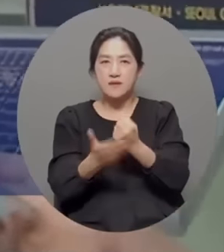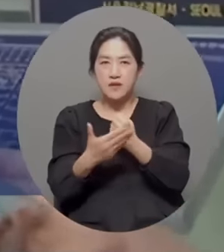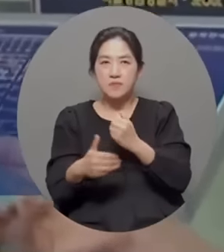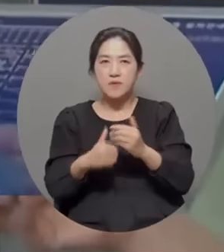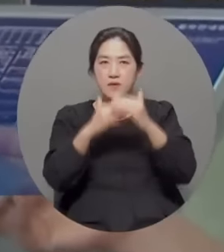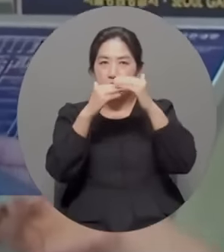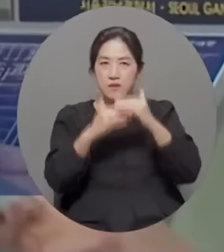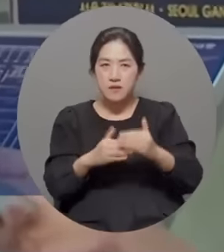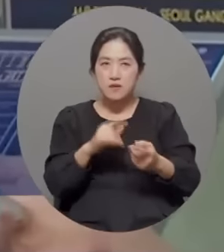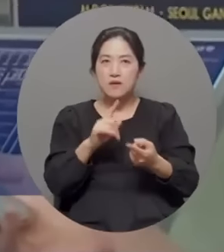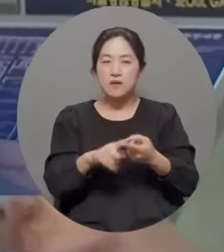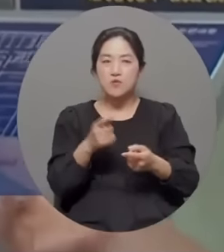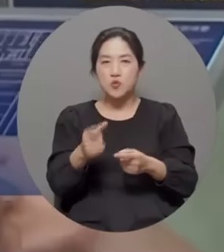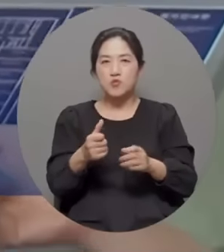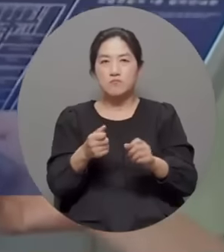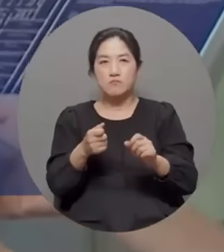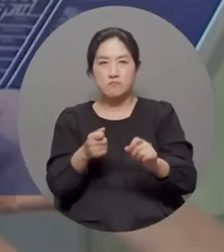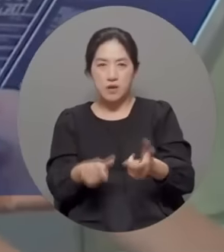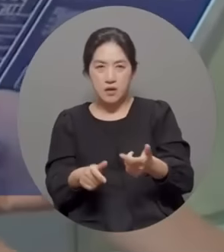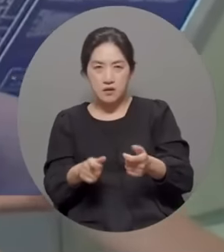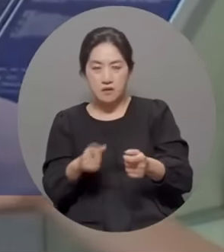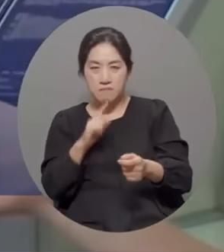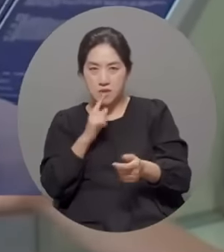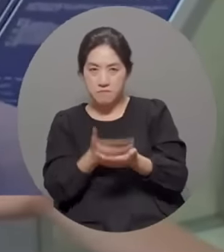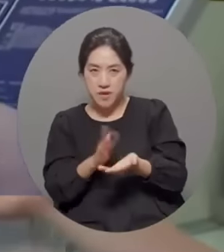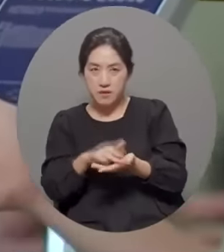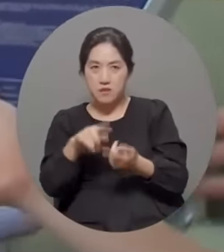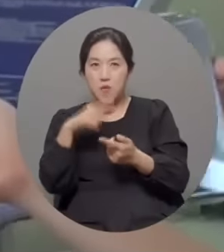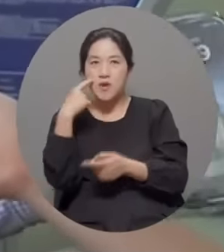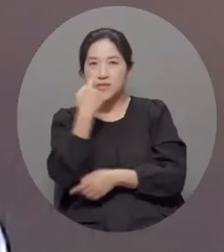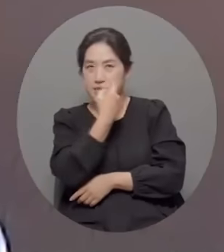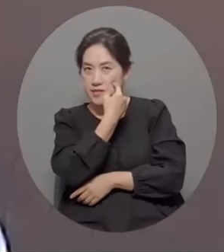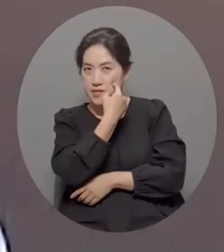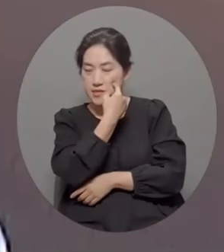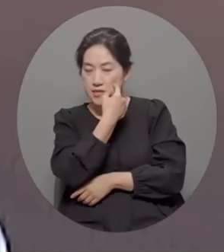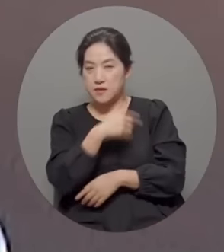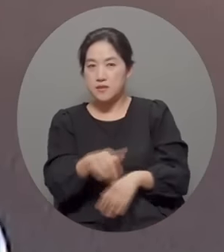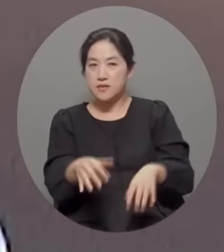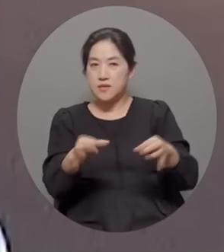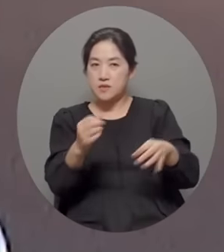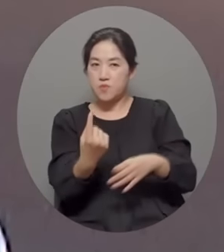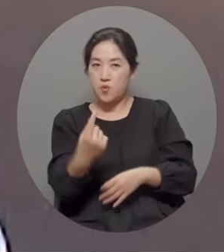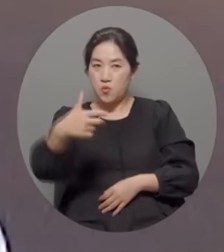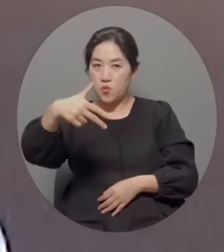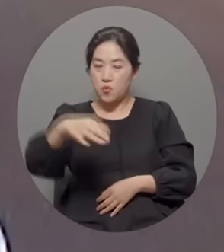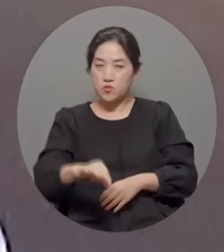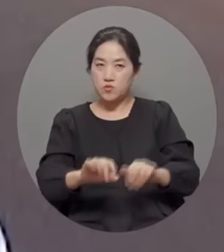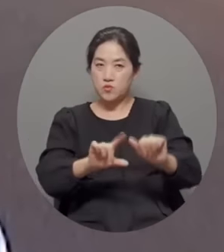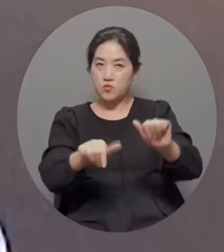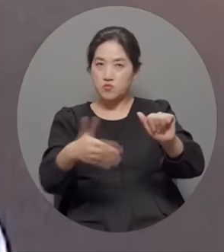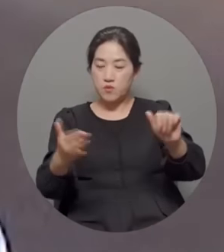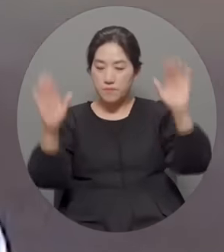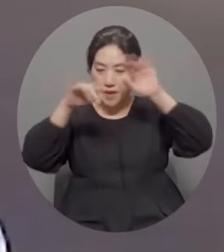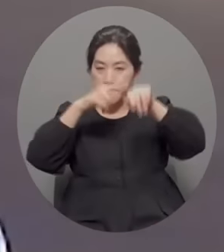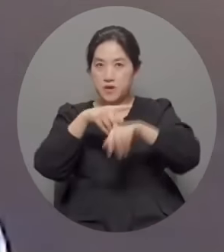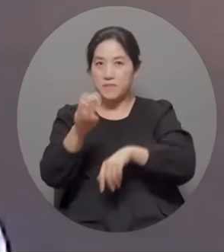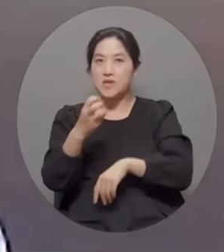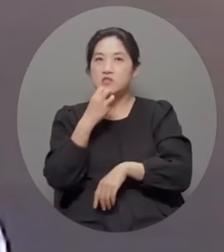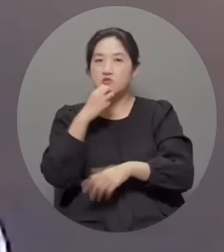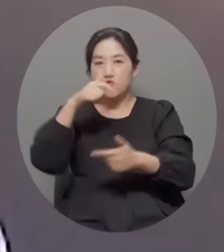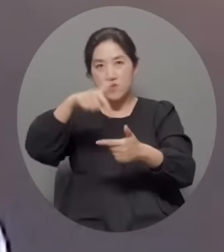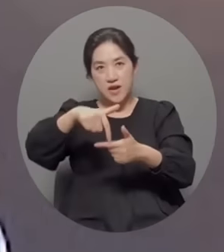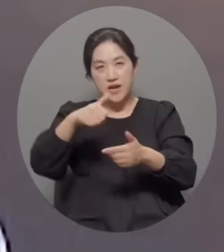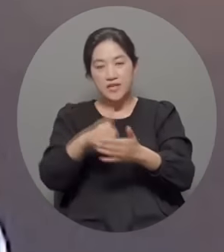그런 부분들에 있어서 조금 모순된 부분들을 확인하는 그런... 김 씨는 지난 9일 밤 11시 반쯤 서울